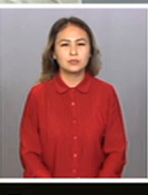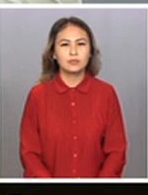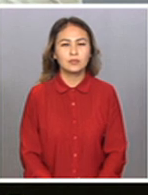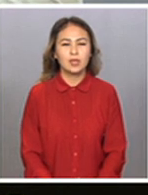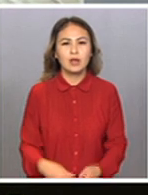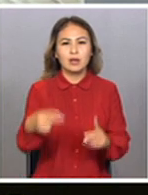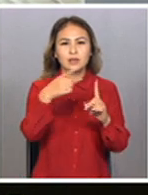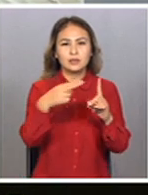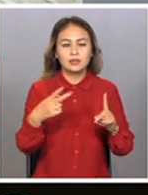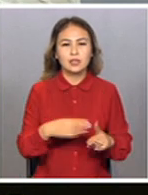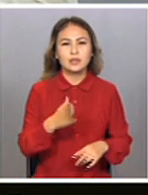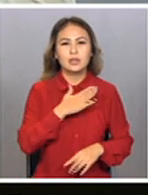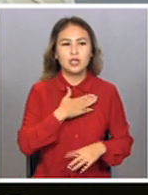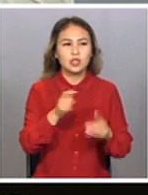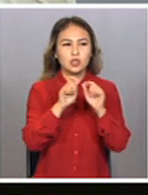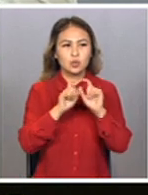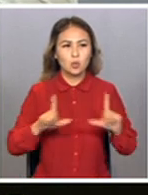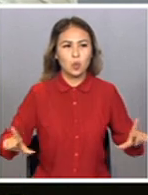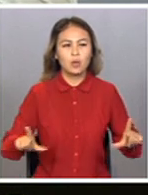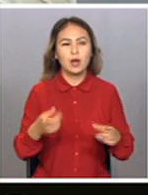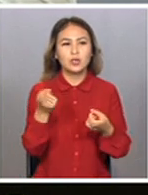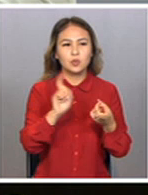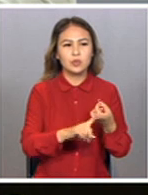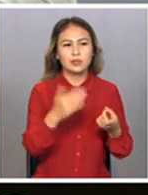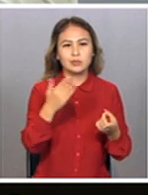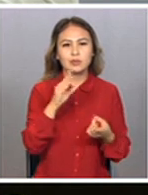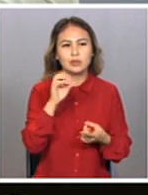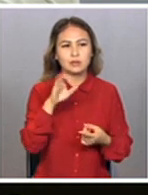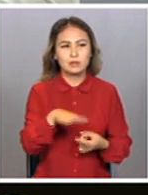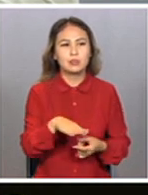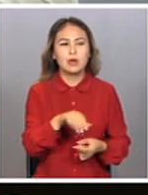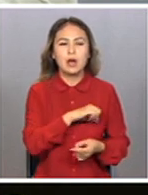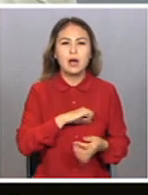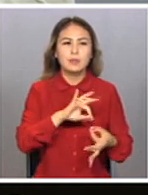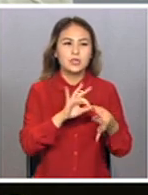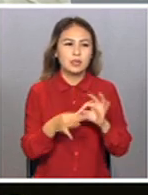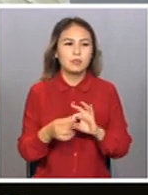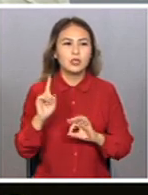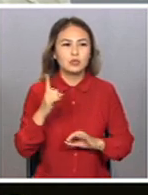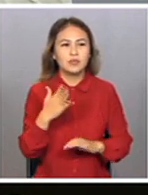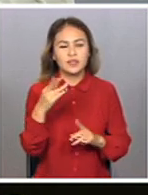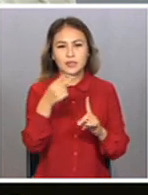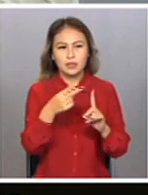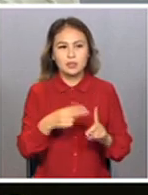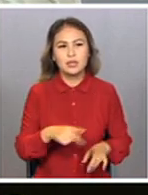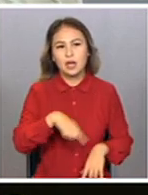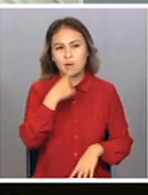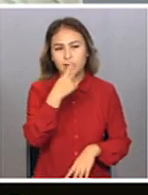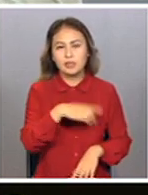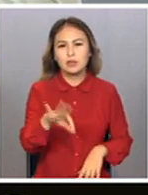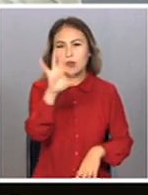Текст «Наша школа» относится к типу текста «Описание», потому что в